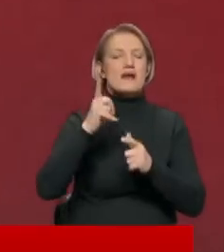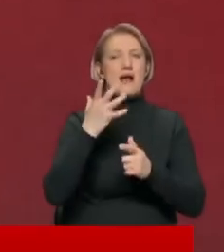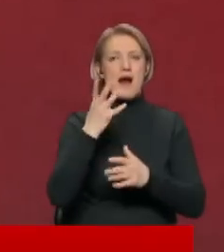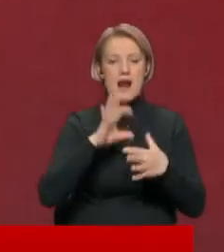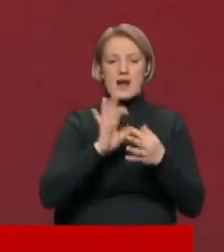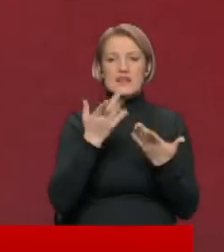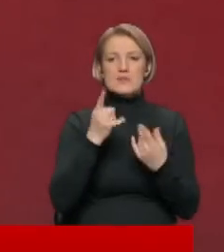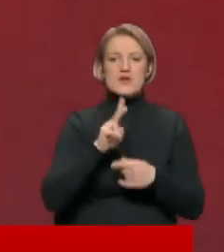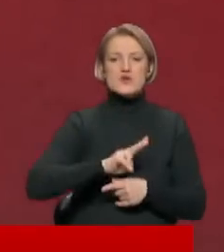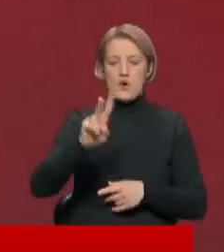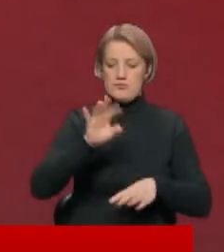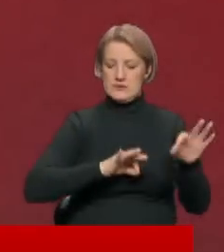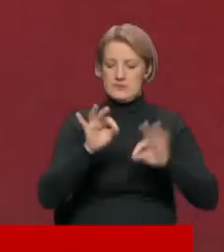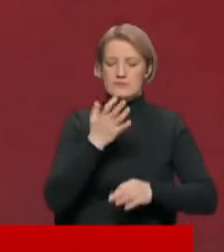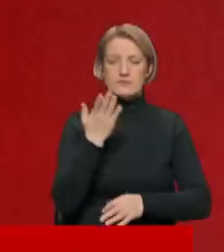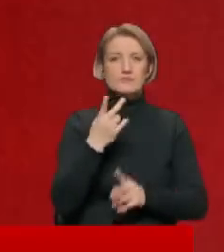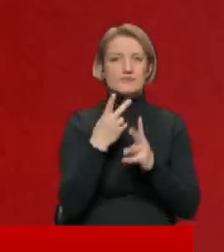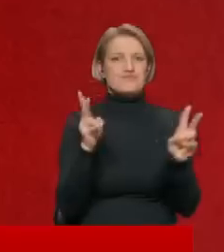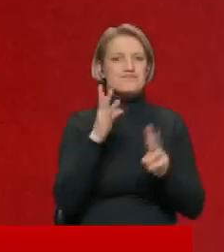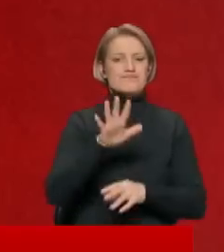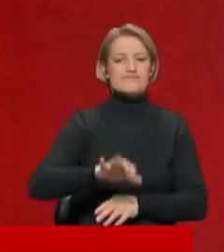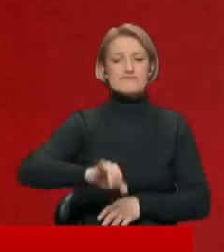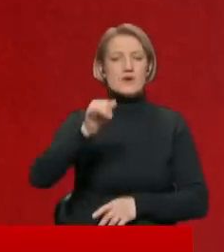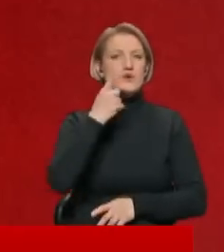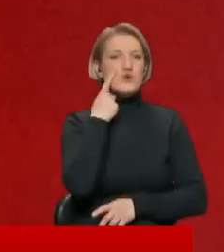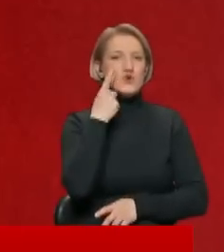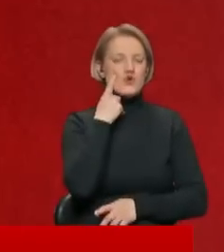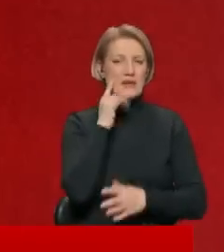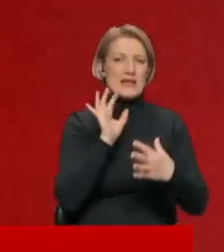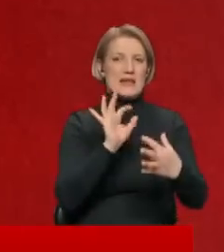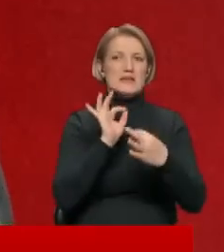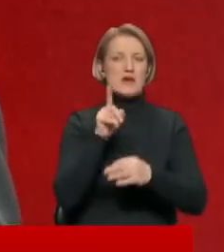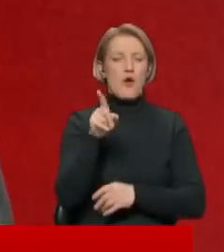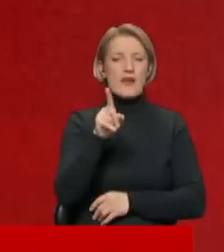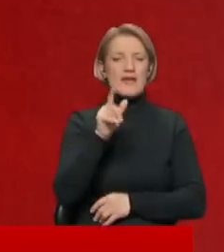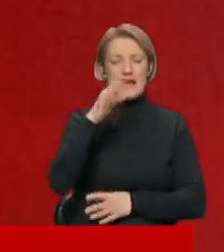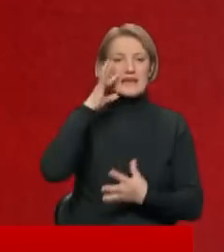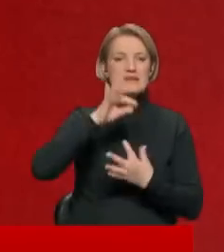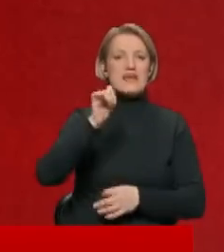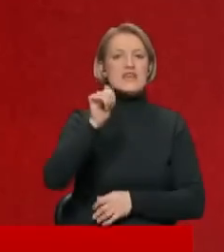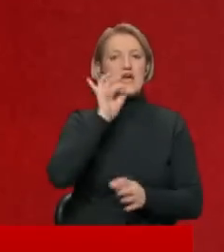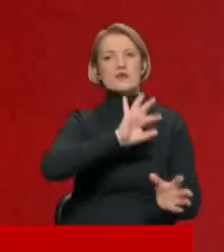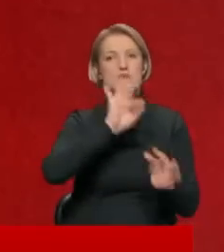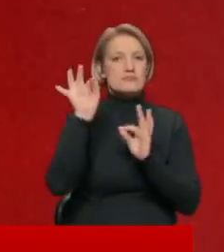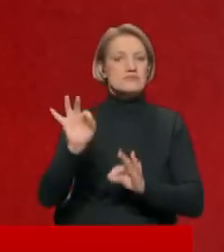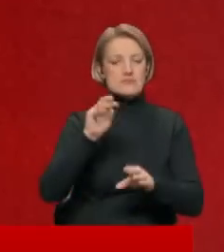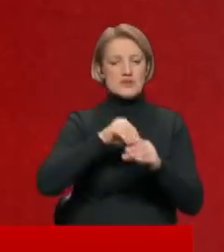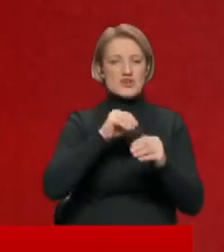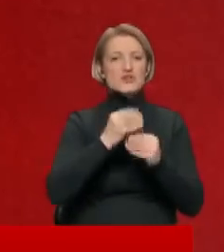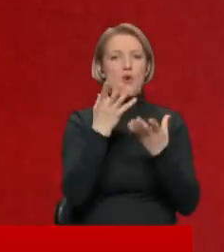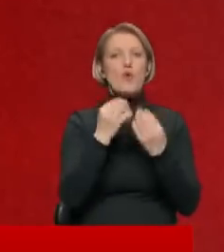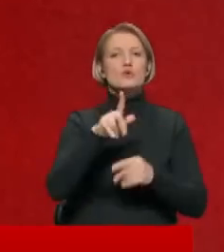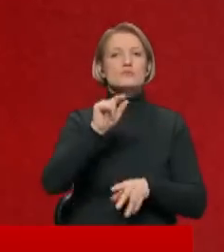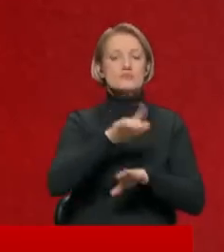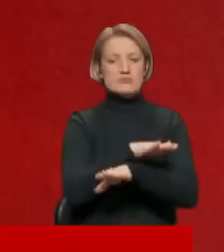politika izler çok açık yani Merkezi hükümetle ilişki kurarak orada insanların geri dönüşü için olumlu zemini temin